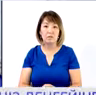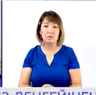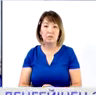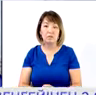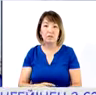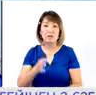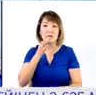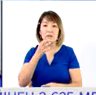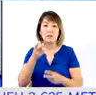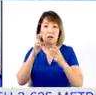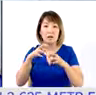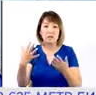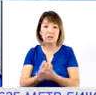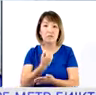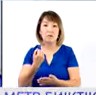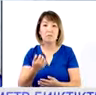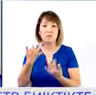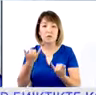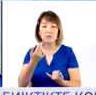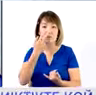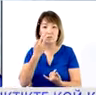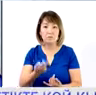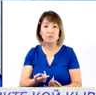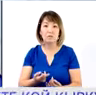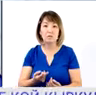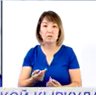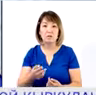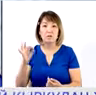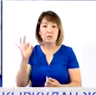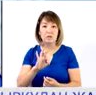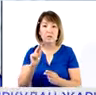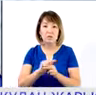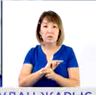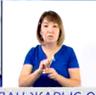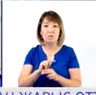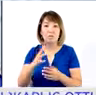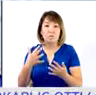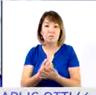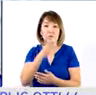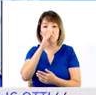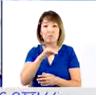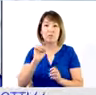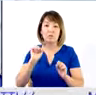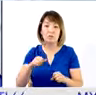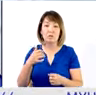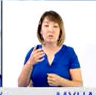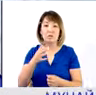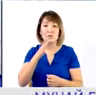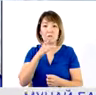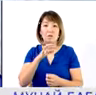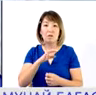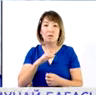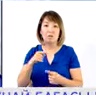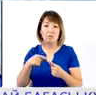ерте анықтап, қазір көріп, дереу ем мүмкіндік жасайтын қазір кезен уақытында келіп